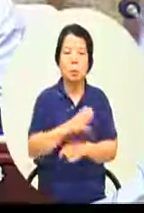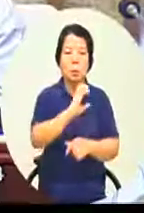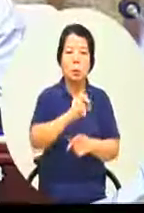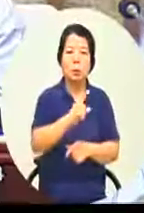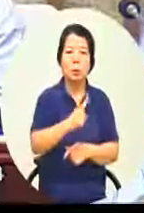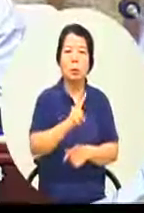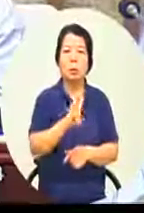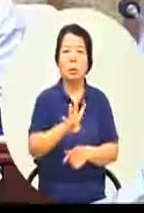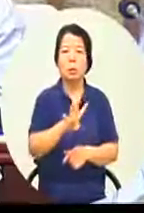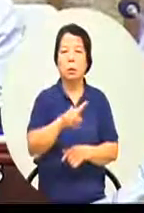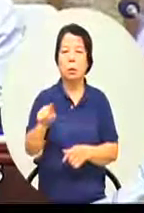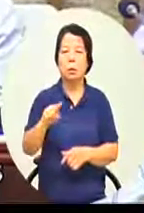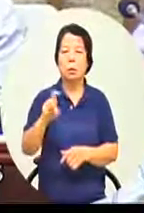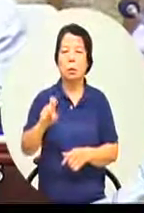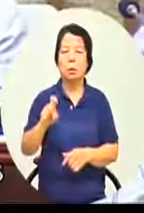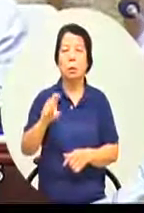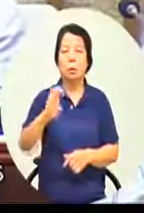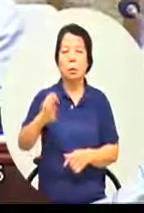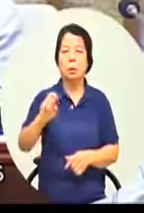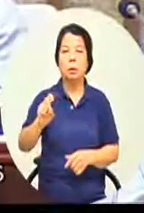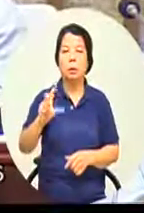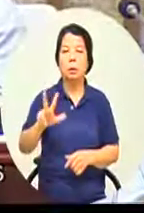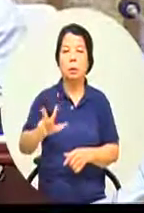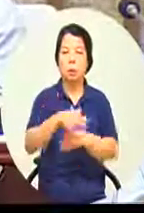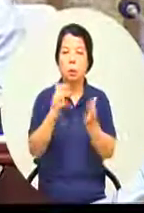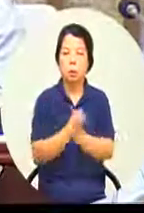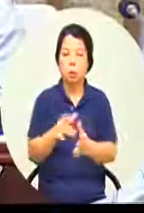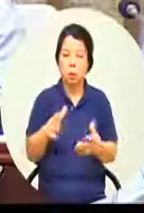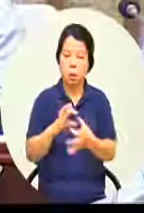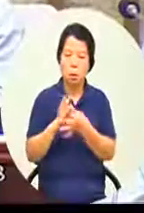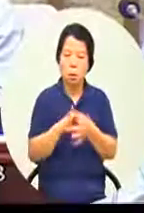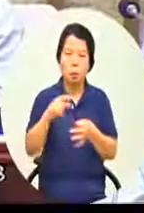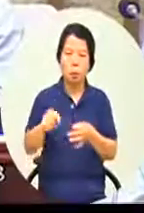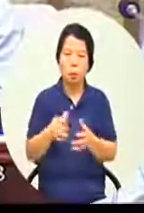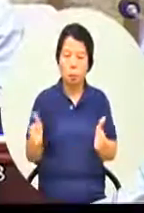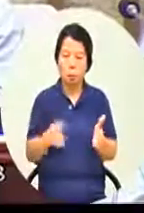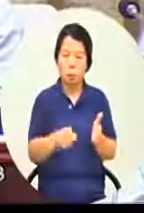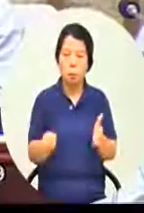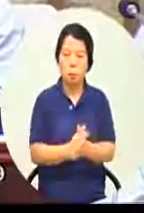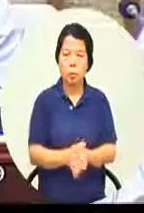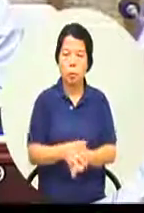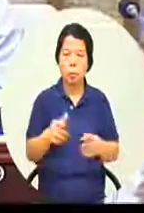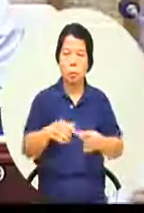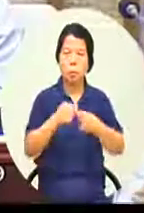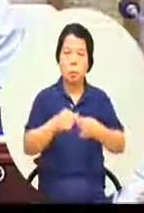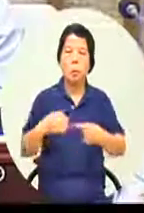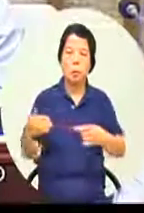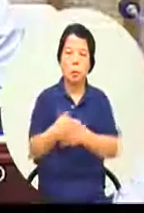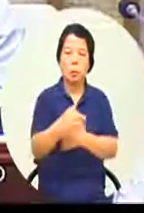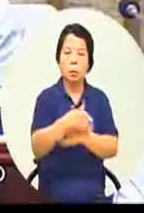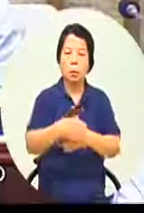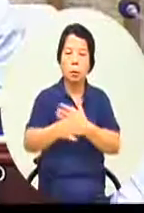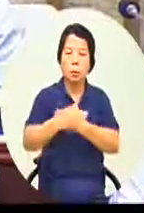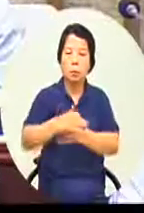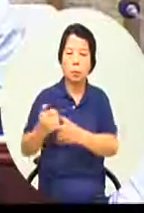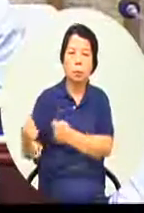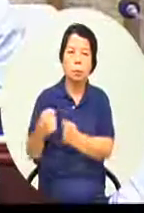的相关的铺轨的部分。所以在C14到C17第一列车上线测试部分，会在